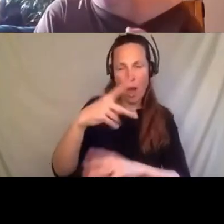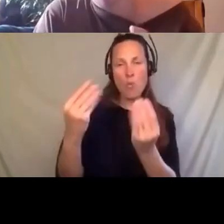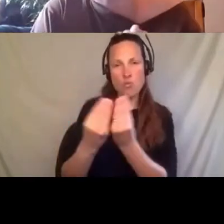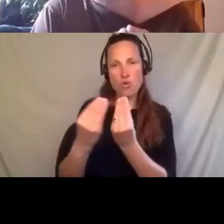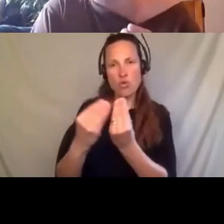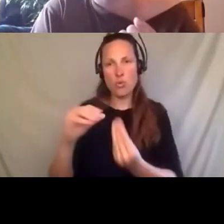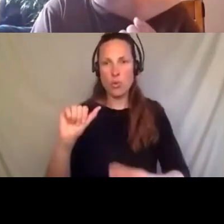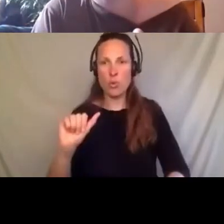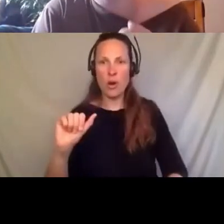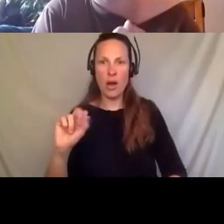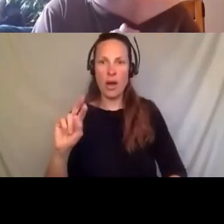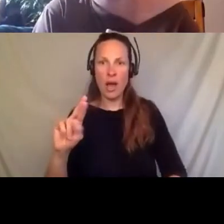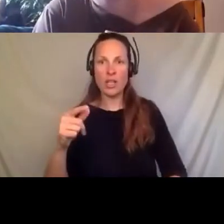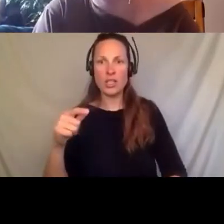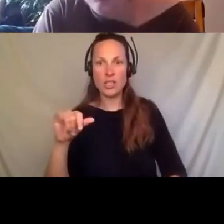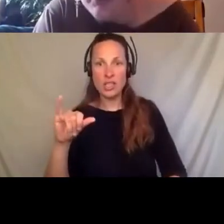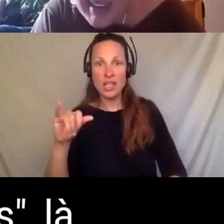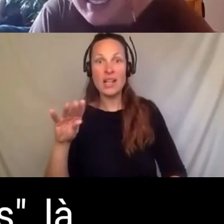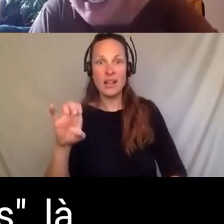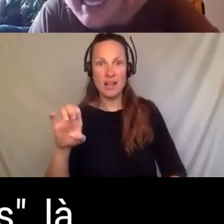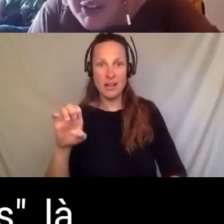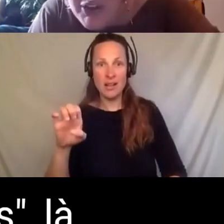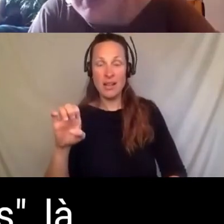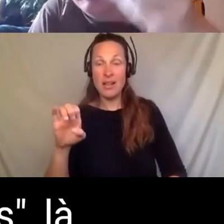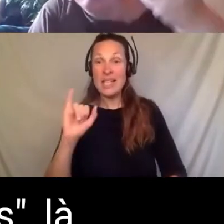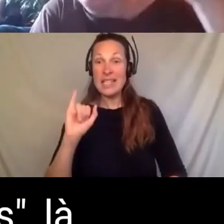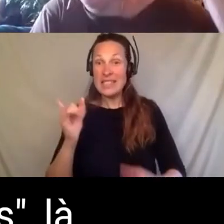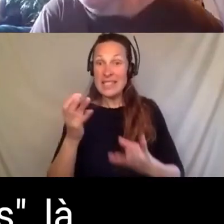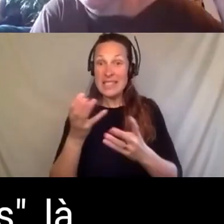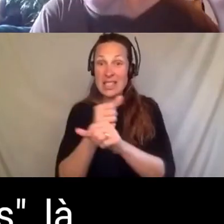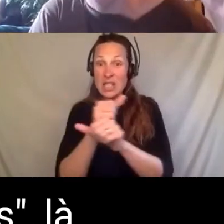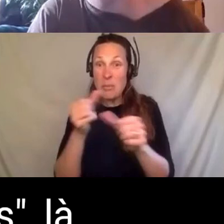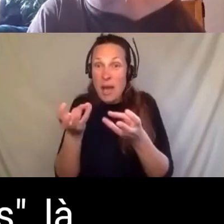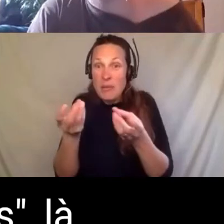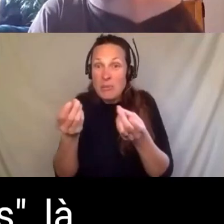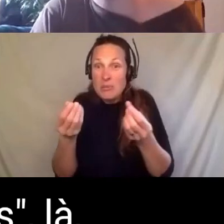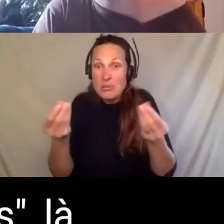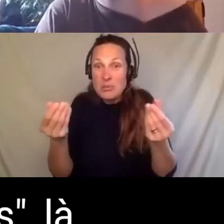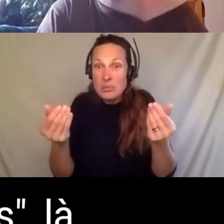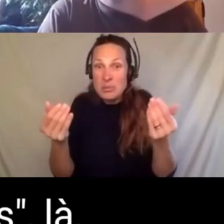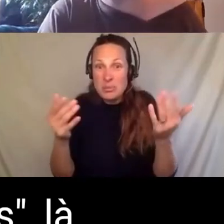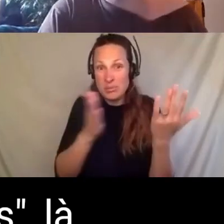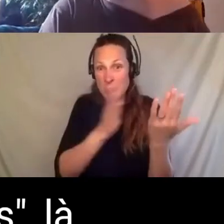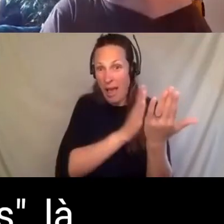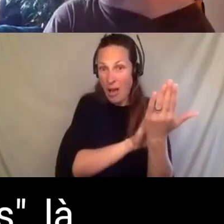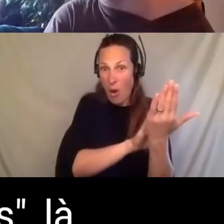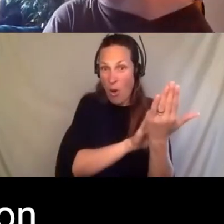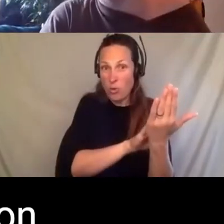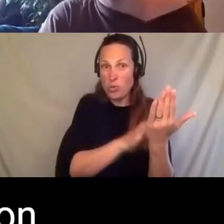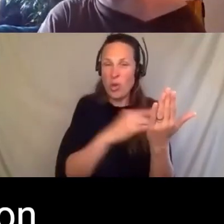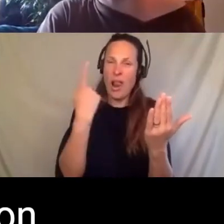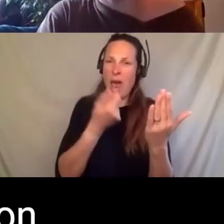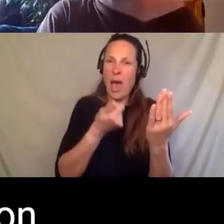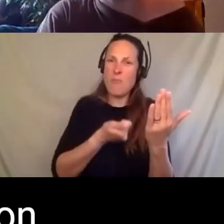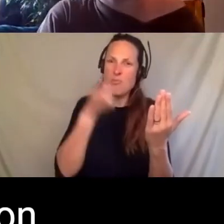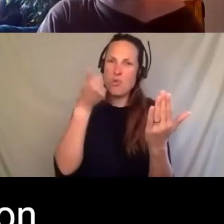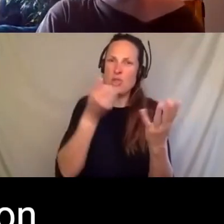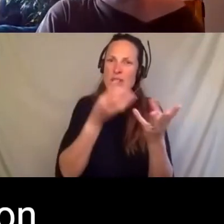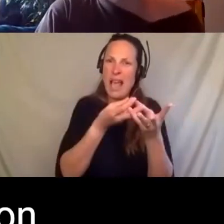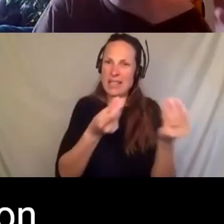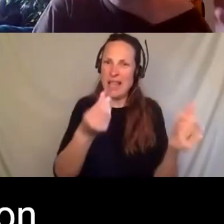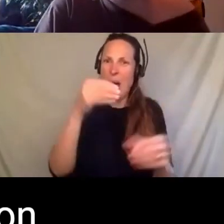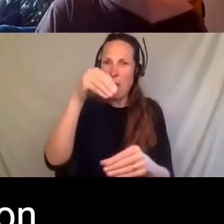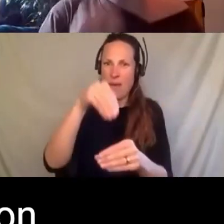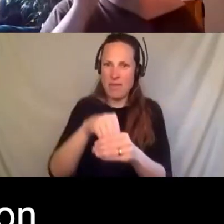petite motte, votre terre est encore très argileuse, mais si ça fait comme des granouches, là, bien, ça veut dire que votre terre est plutôt sableuse. Alors,